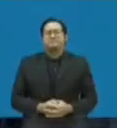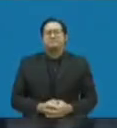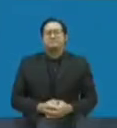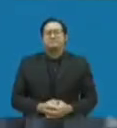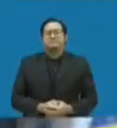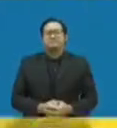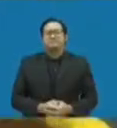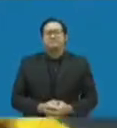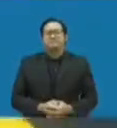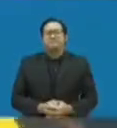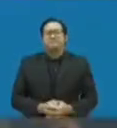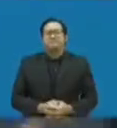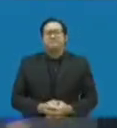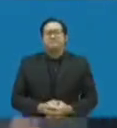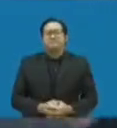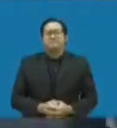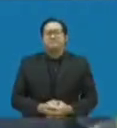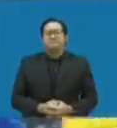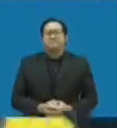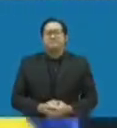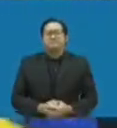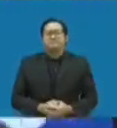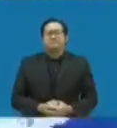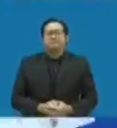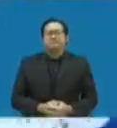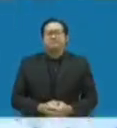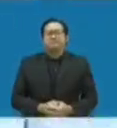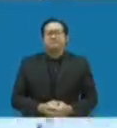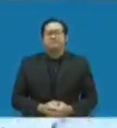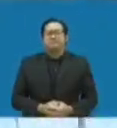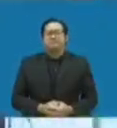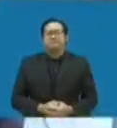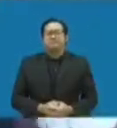hai hai hai hai